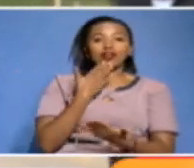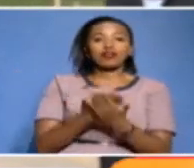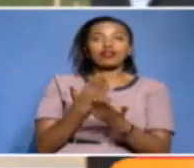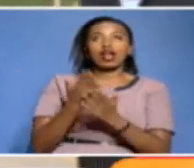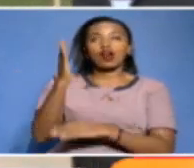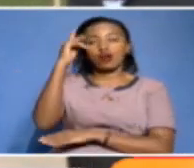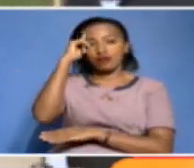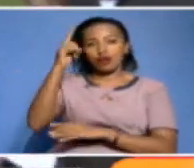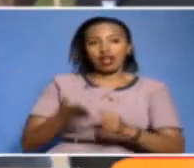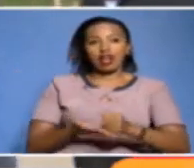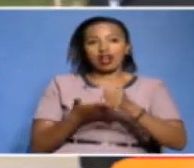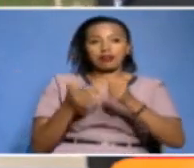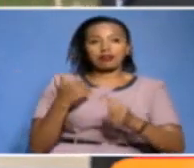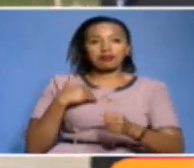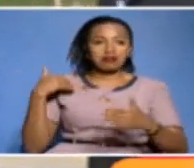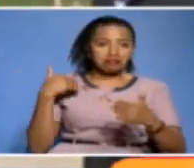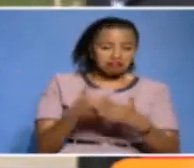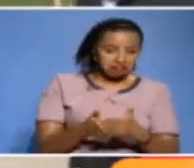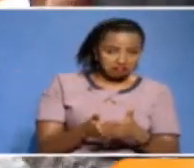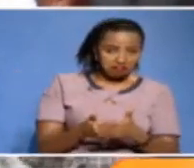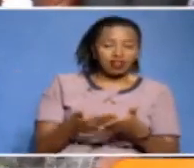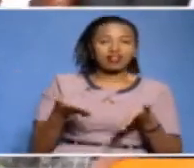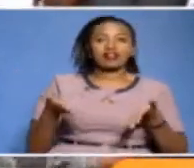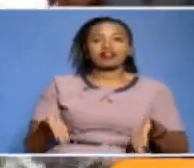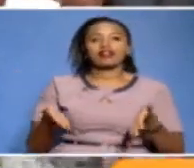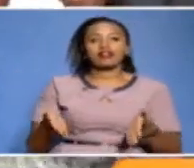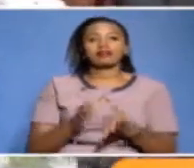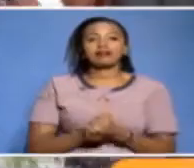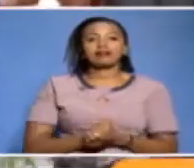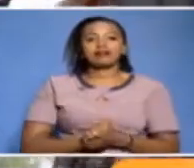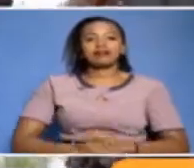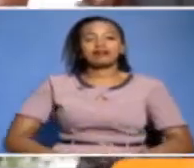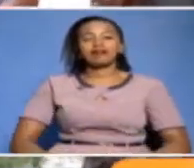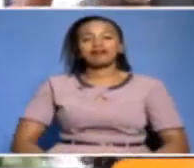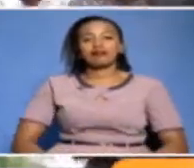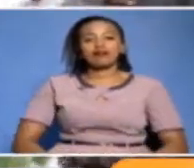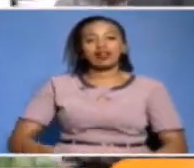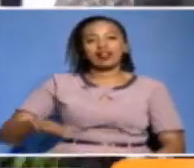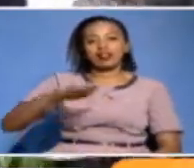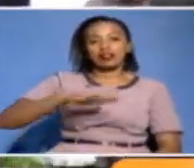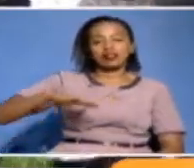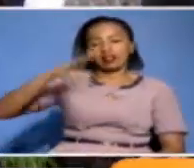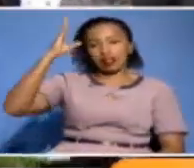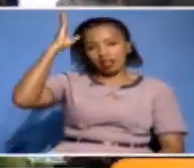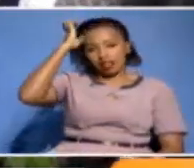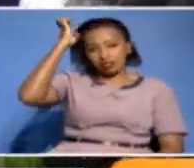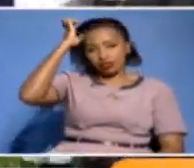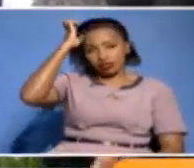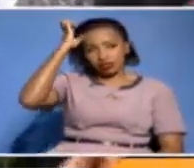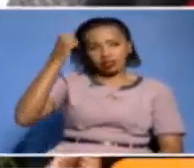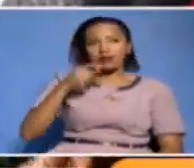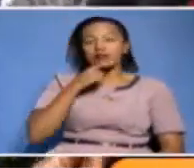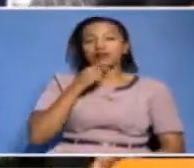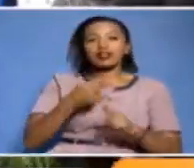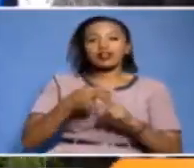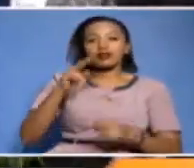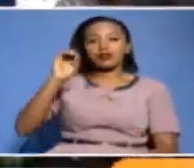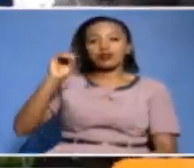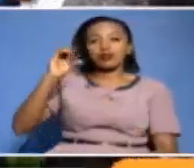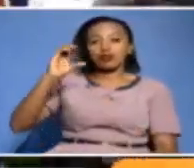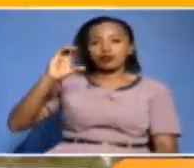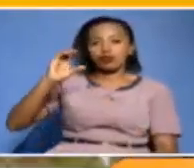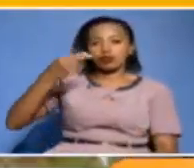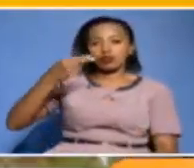helping me arrive where I am right now. Jini Eldoret, Ocheng Kipchumba wa shule ya msingi